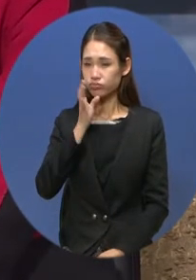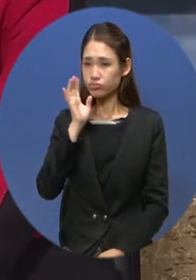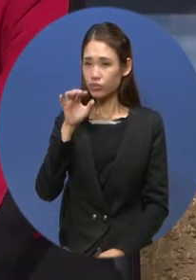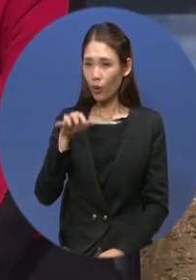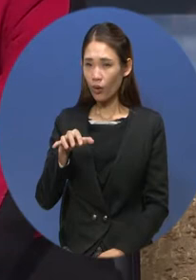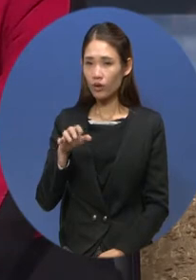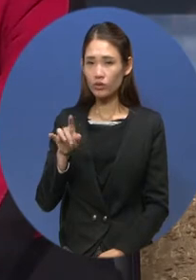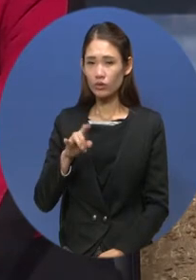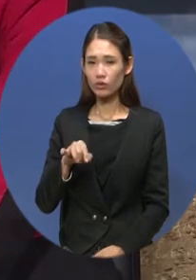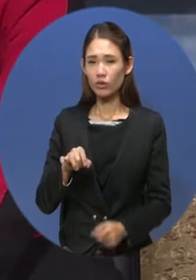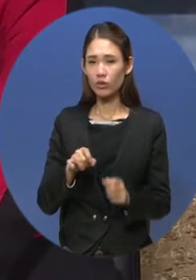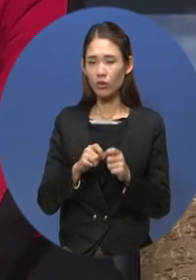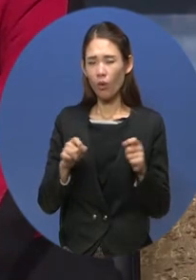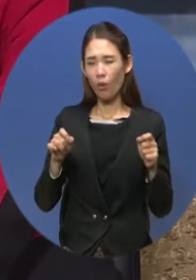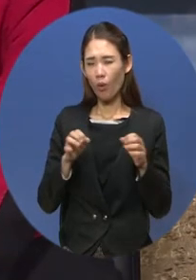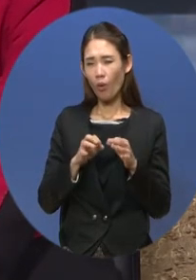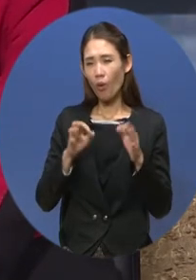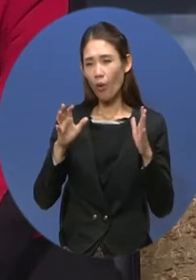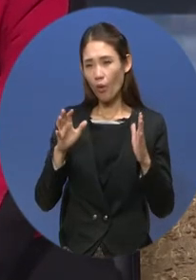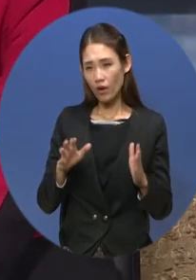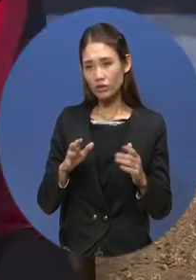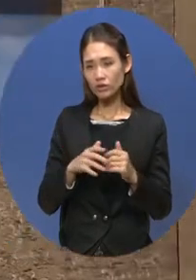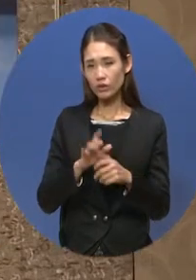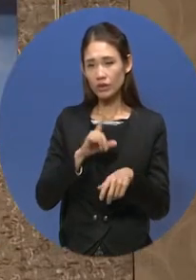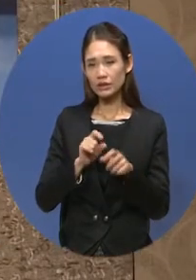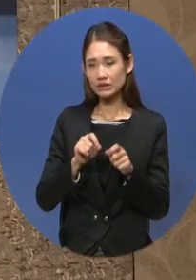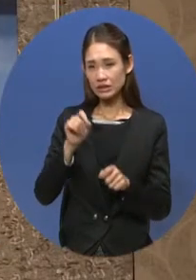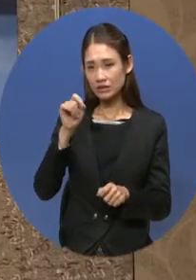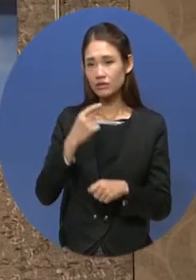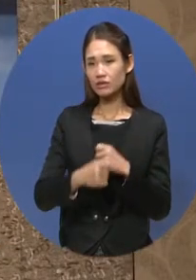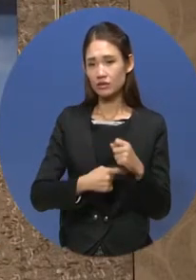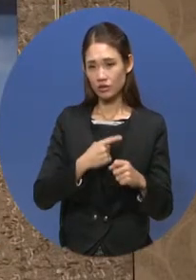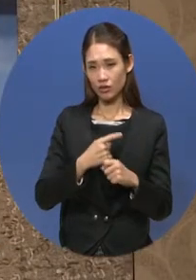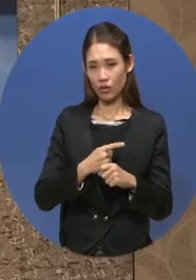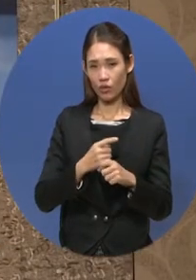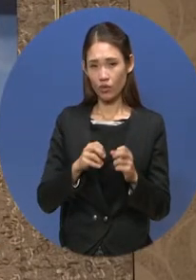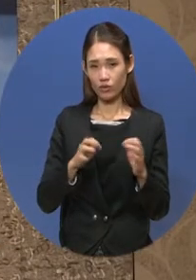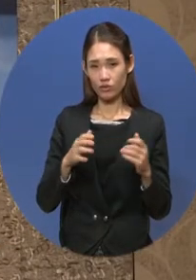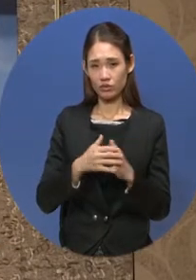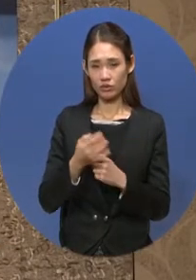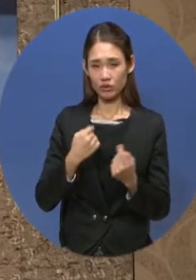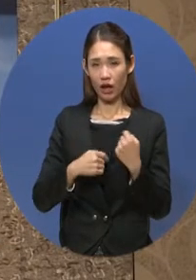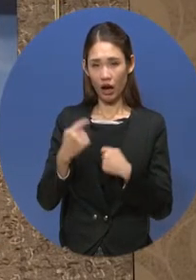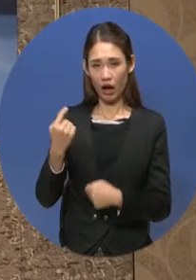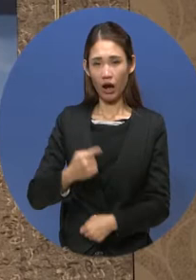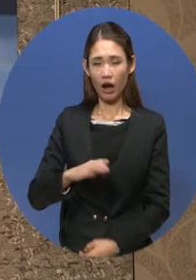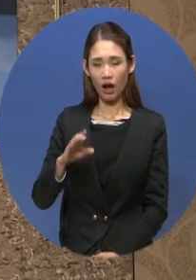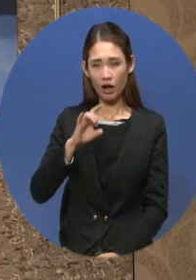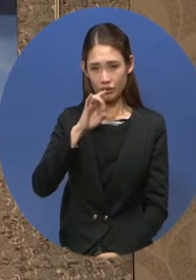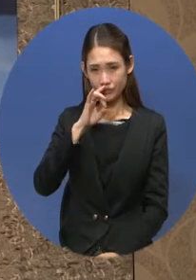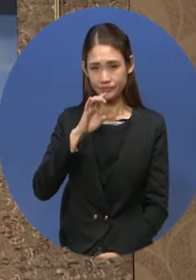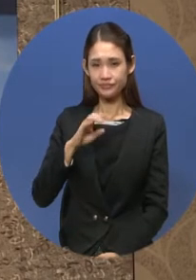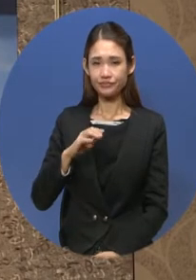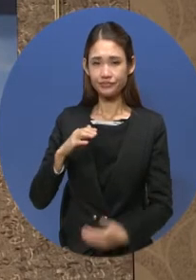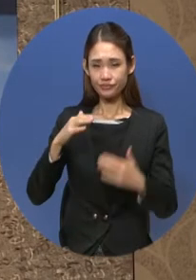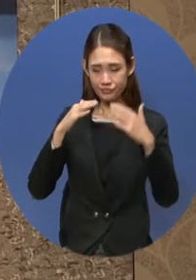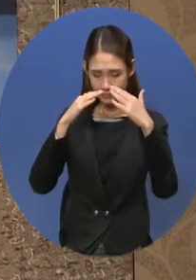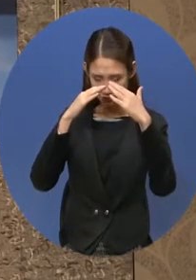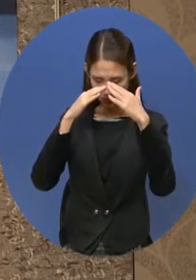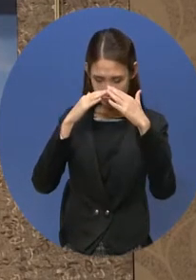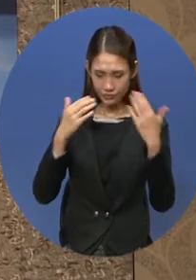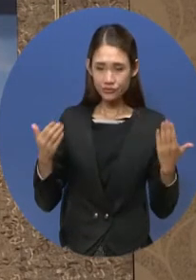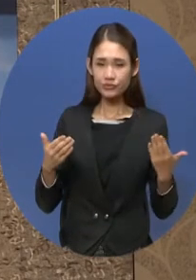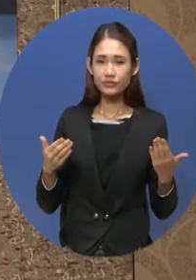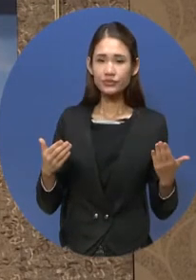경로당에서는 이제 너무 오랜 기간 동안 거의 1년이잖아요. 1년 동안 경로당에 나오지 못하시니까 집에서만